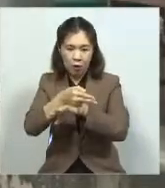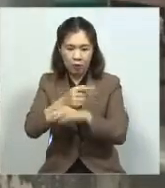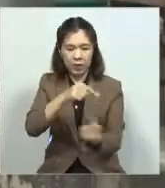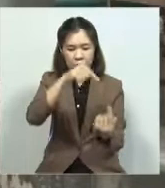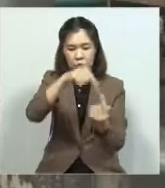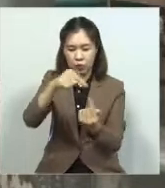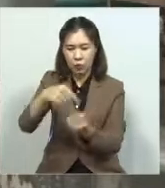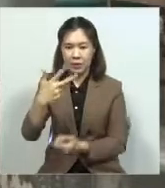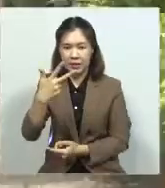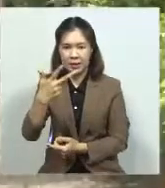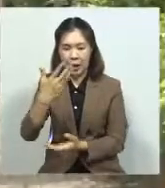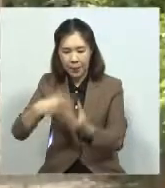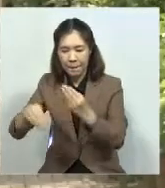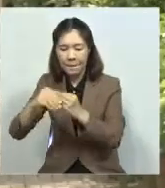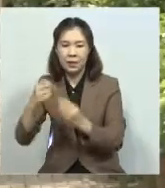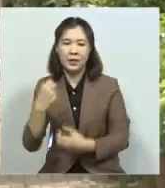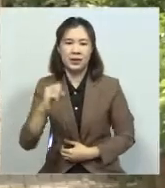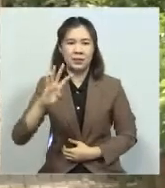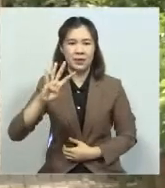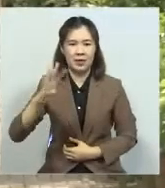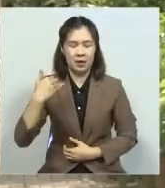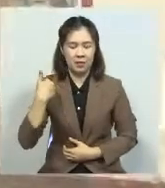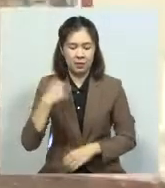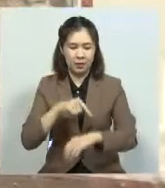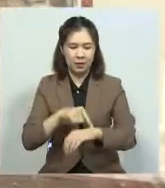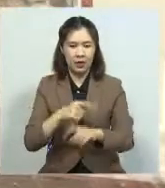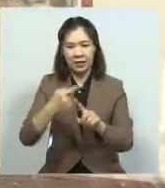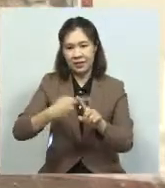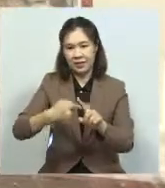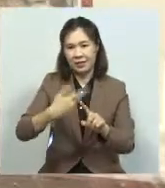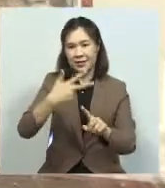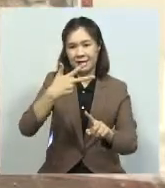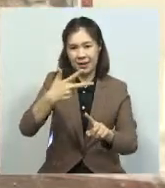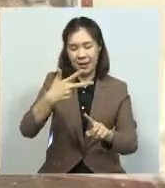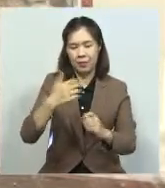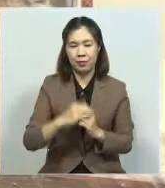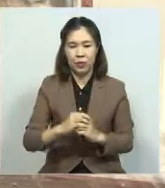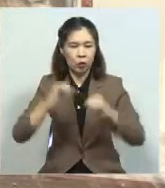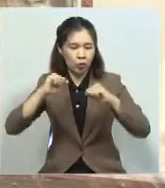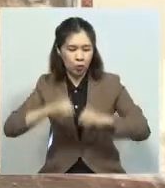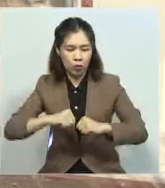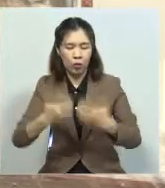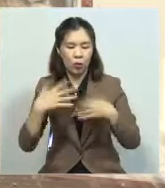3จุดเพิ่มเติมเป็น14จุดโดยมีระยะเวลาดำเนินการ3เดือนพร้อมสร้างข้อตกล